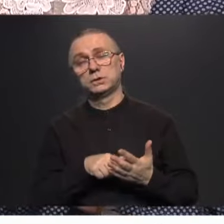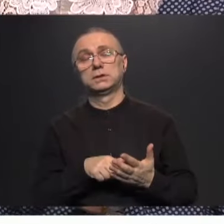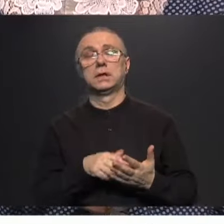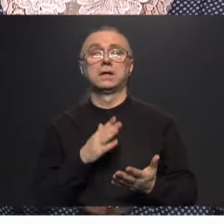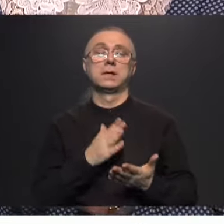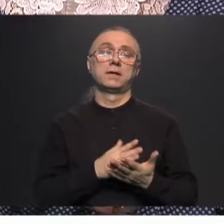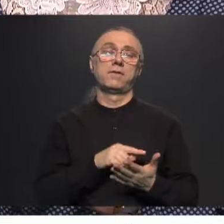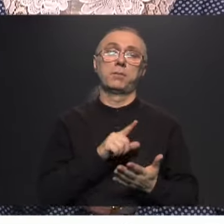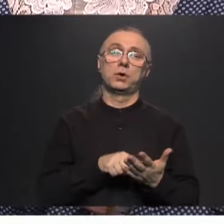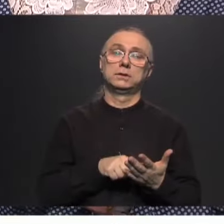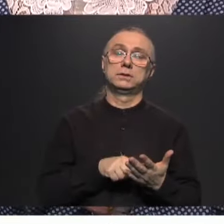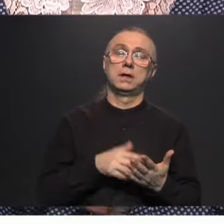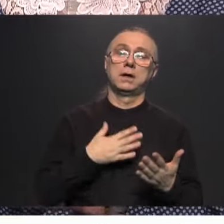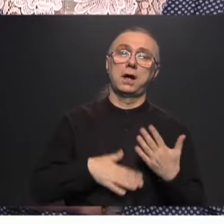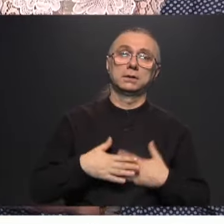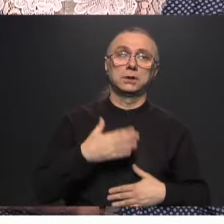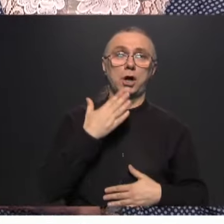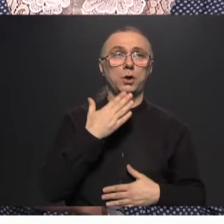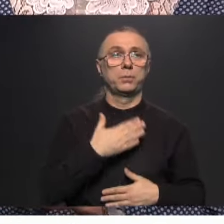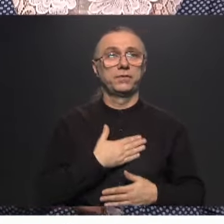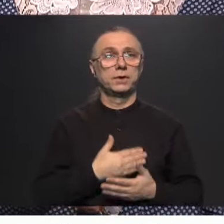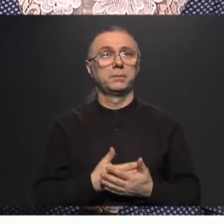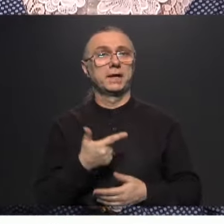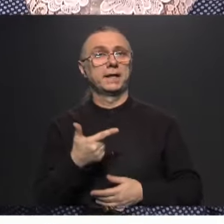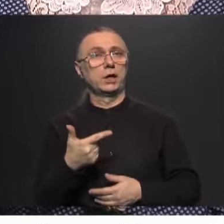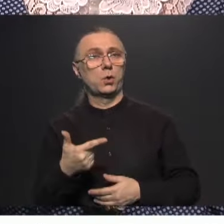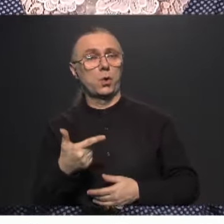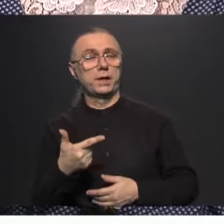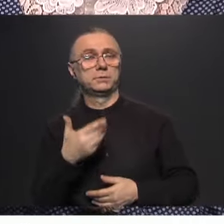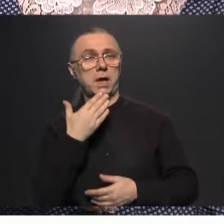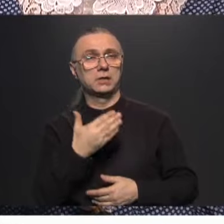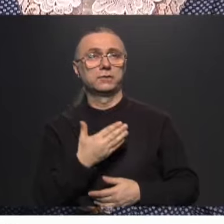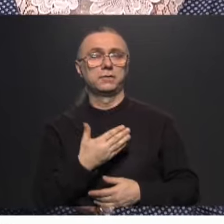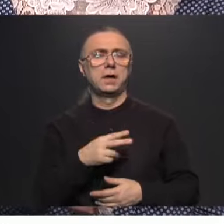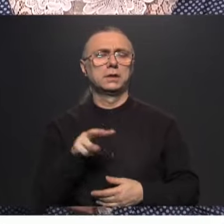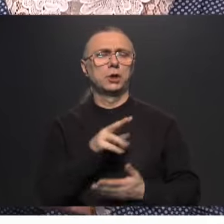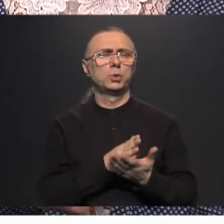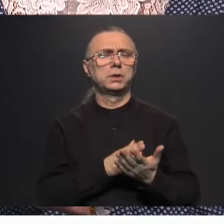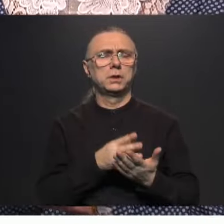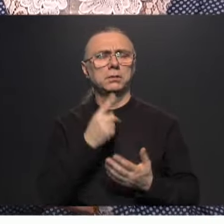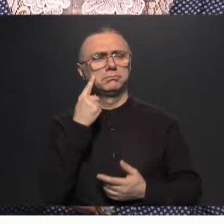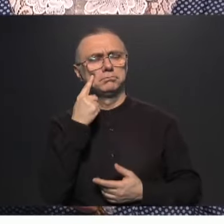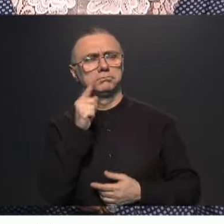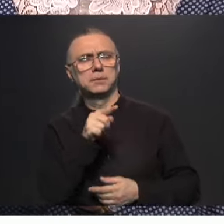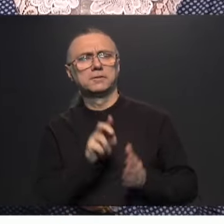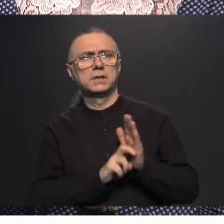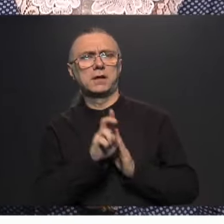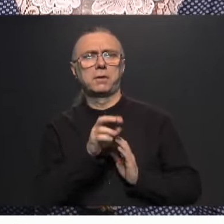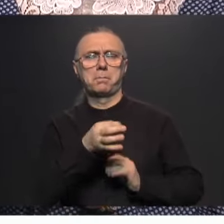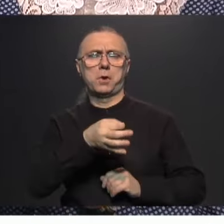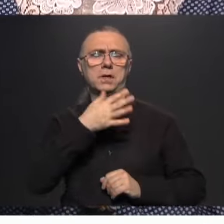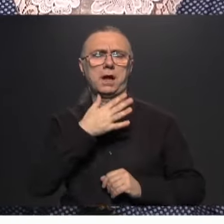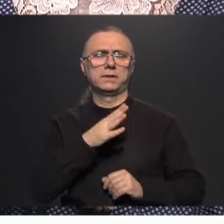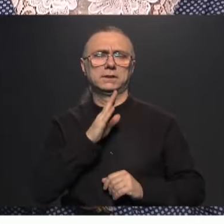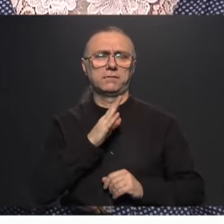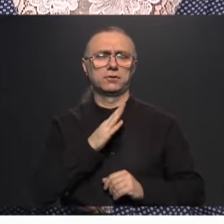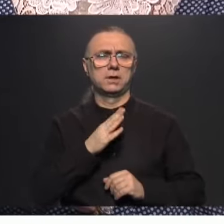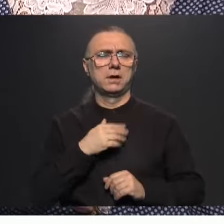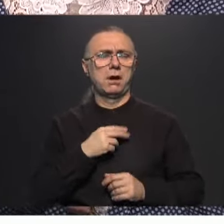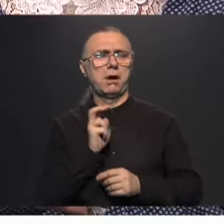любви. Вот Григорий, например, спрашивает. В церкви на литургии понравилась девушка. Теперь хожу на службу только ради нее,